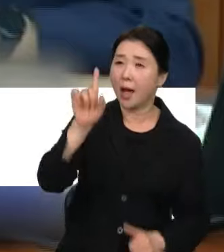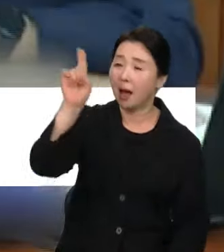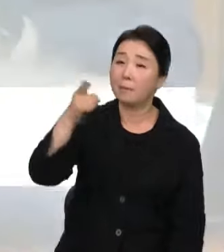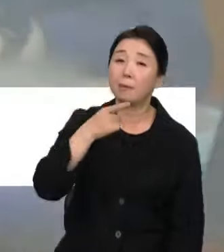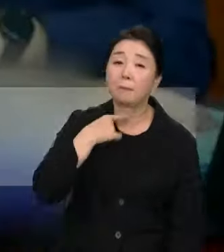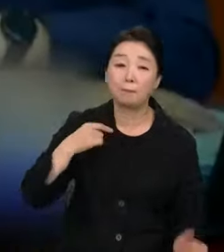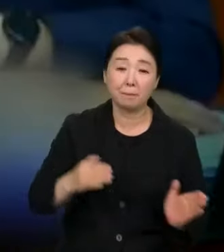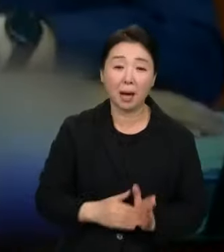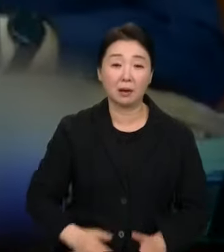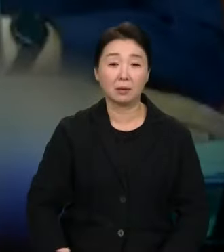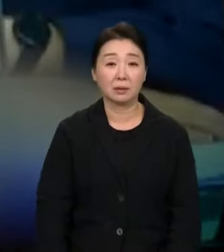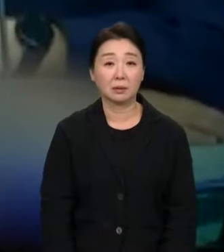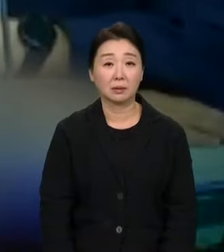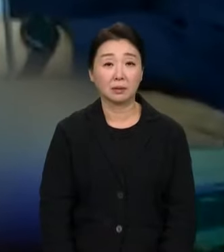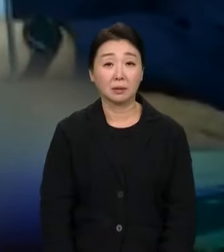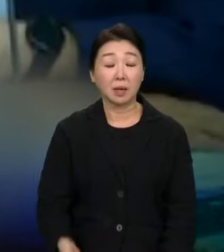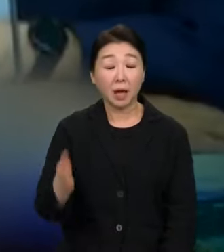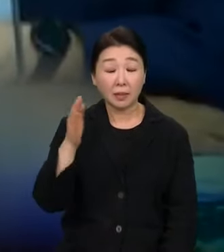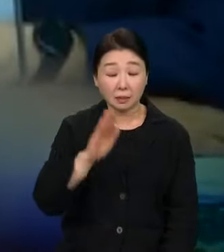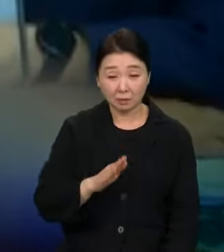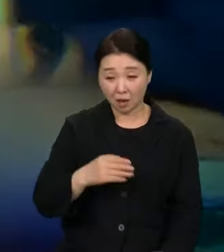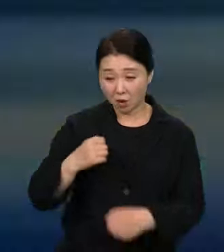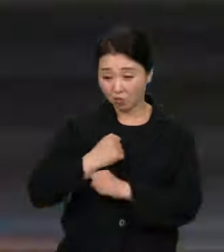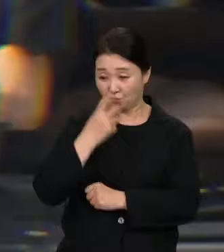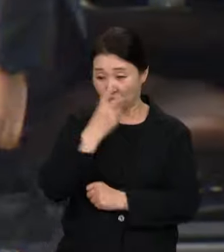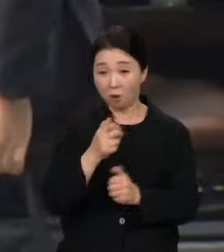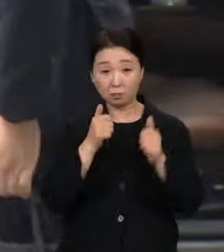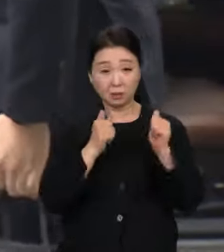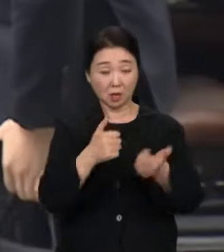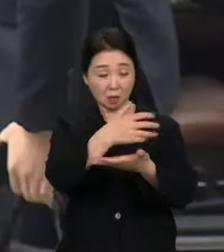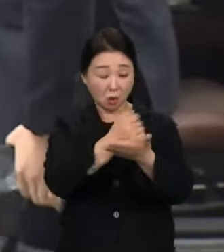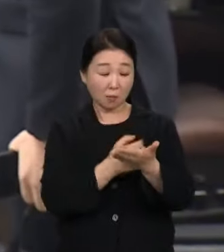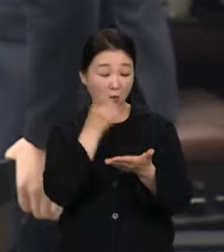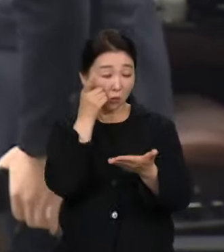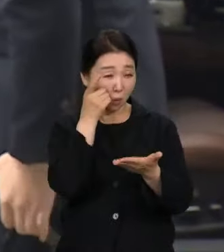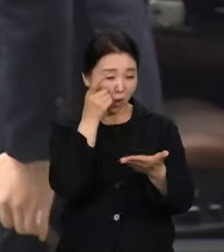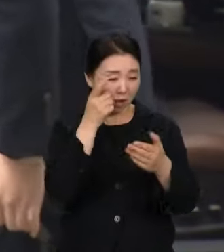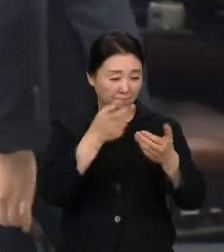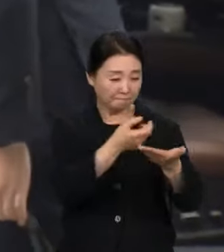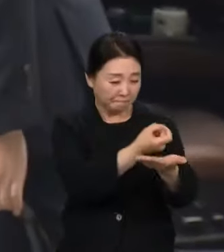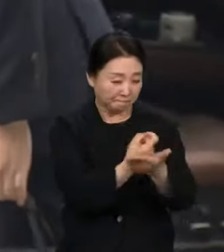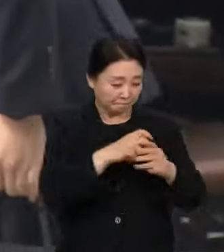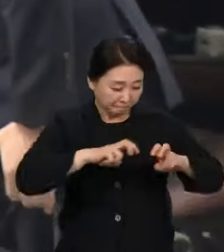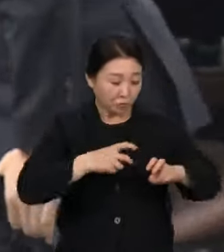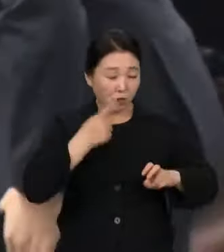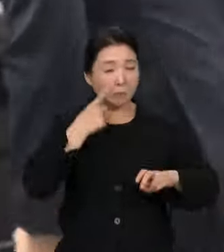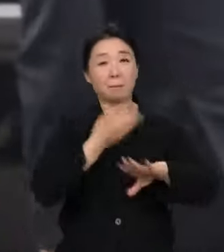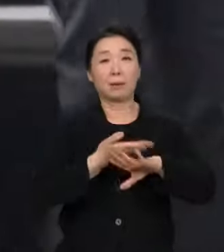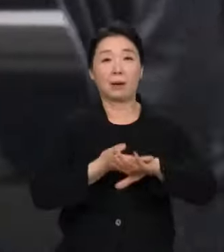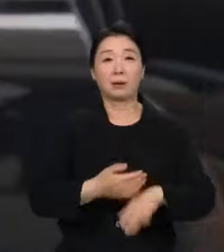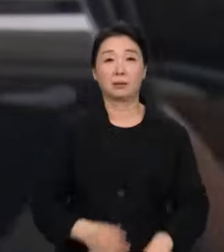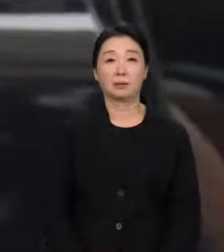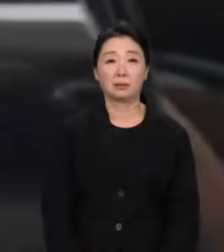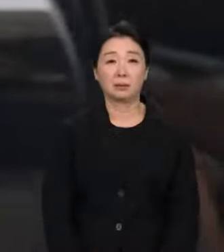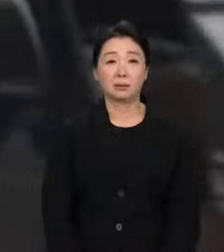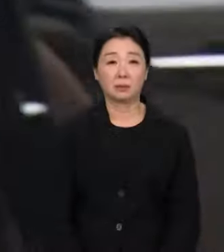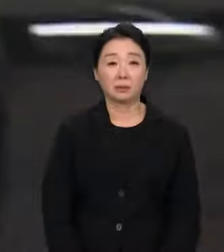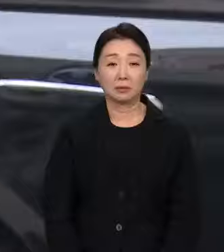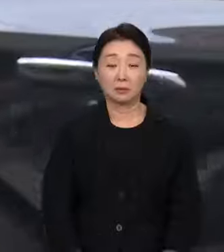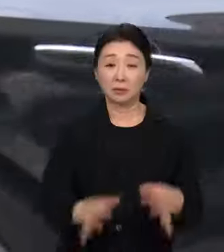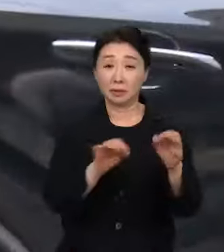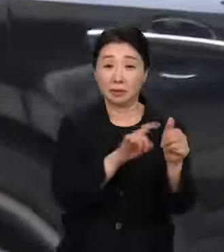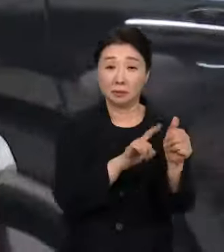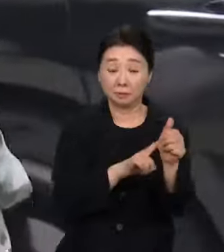있습니다. 하지만 JTBC가 군검찰이 확보한 김 사령관의 통화 기록을 분석한 결과는 전혀 달랐습니다. 김